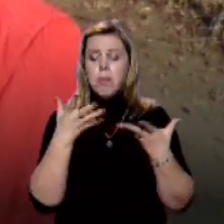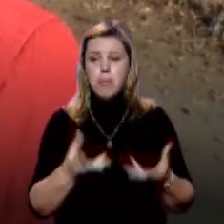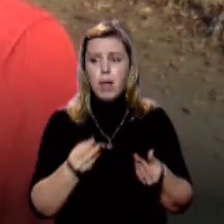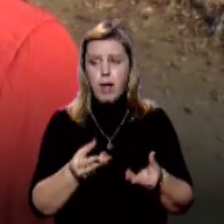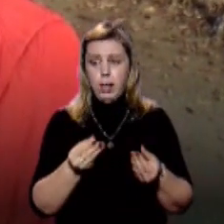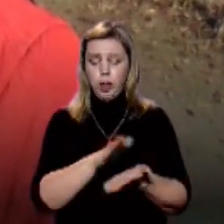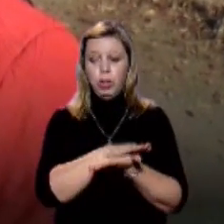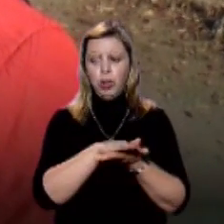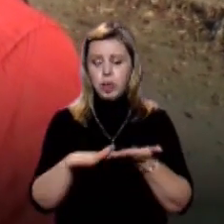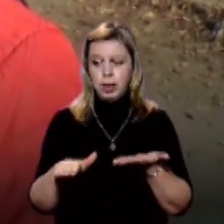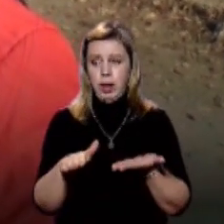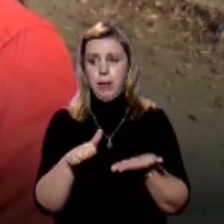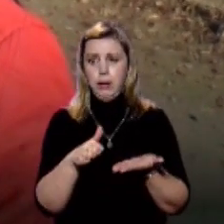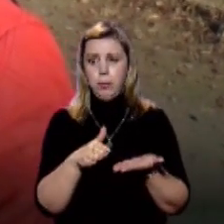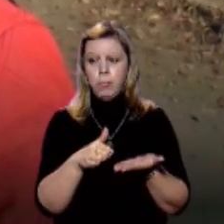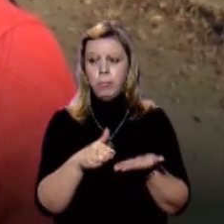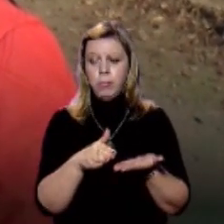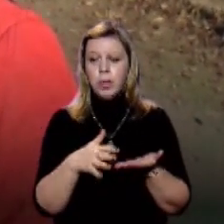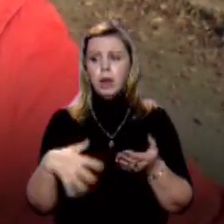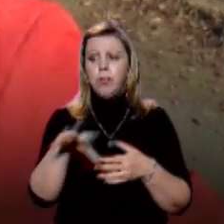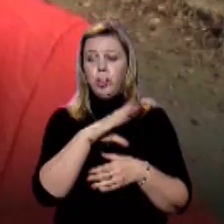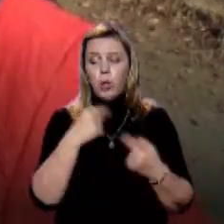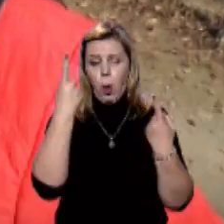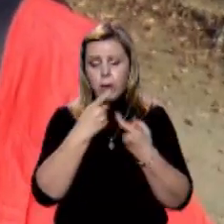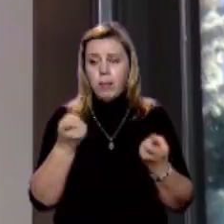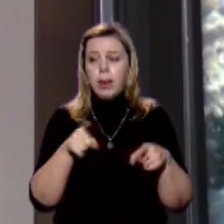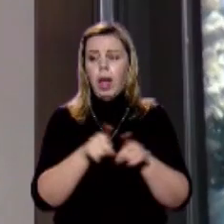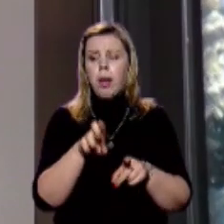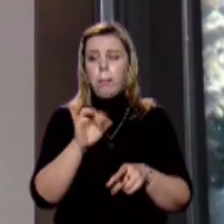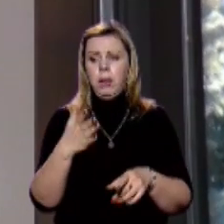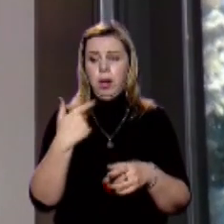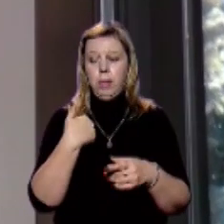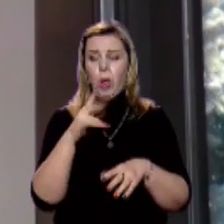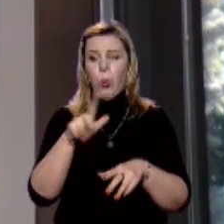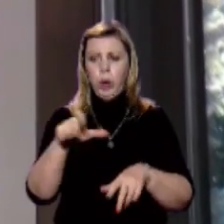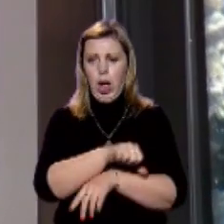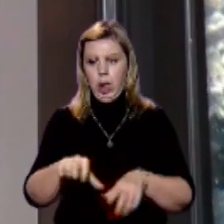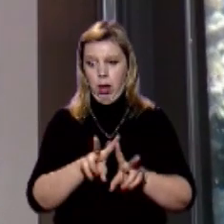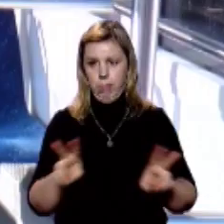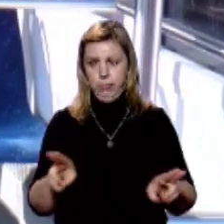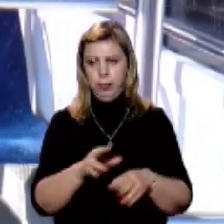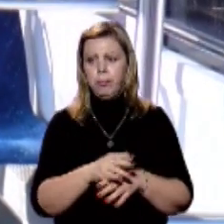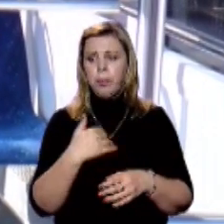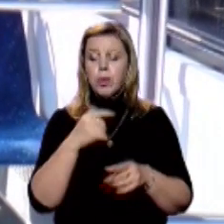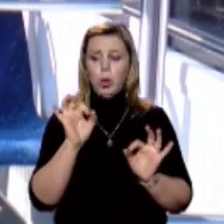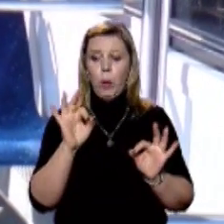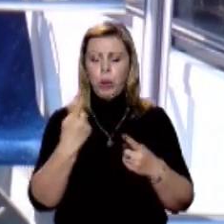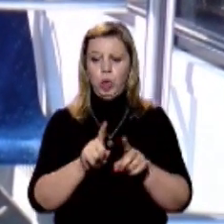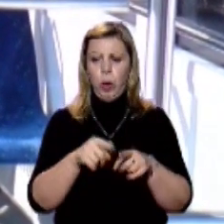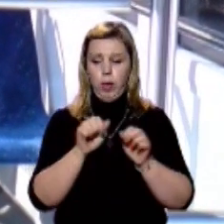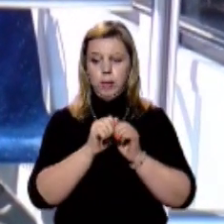м'ягенькі, чистенькі, все об'являють так, якби поїхали бути за границю. Це добре, що